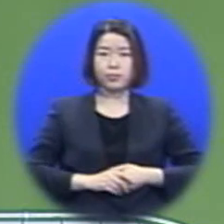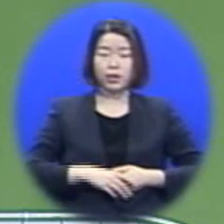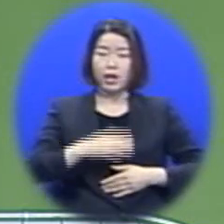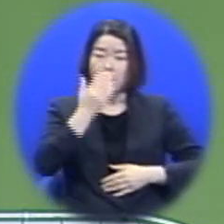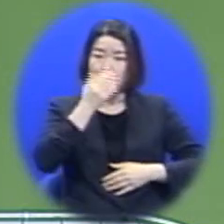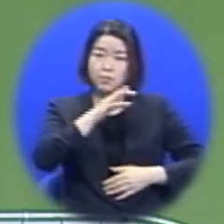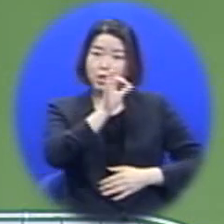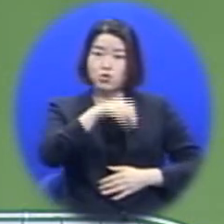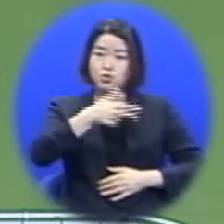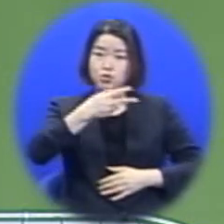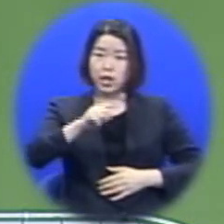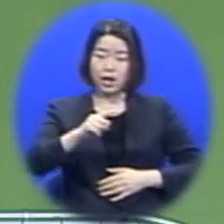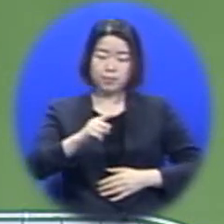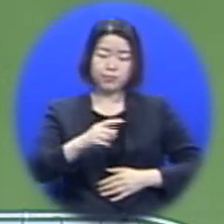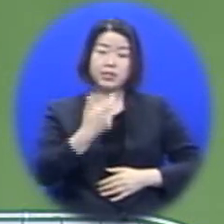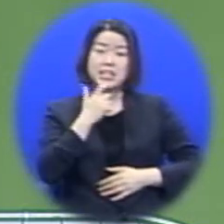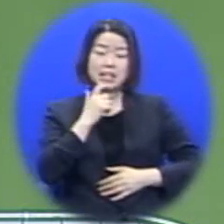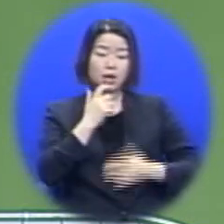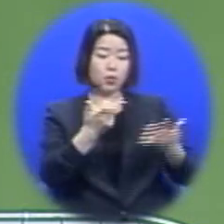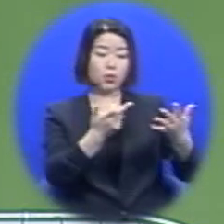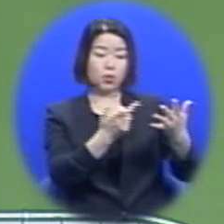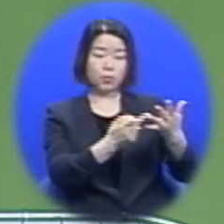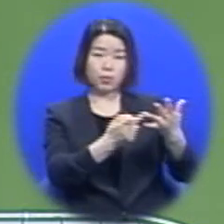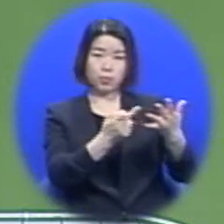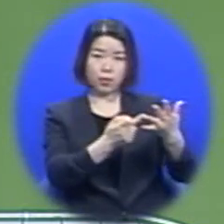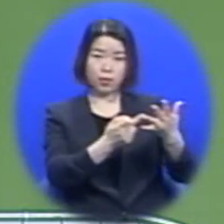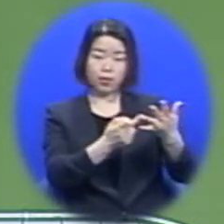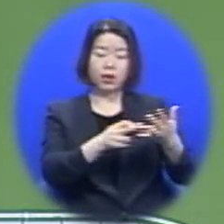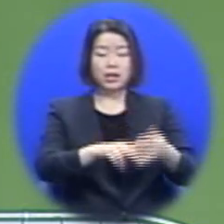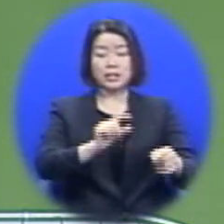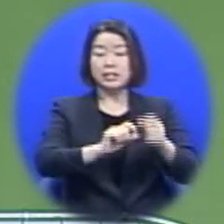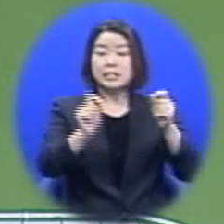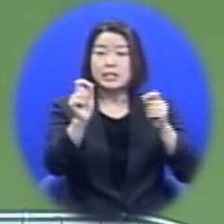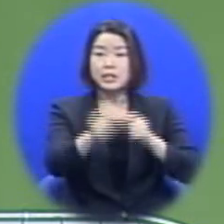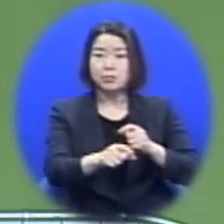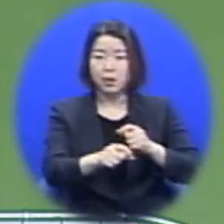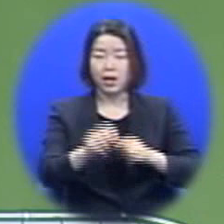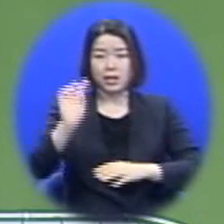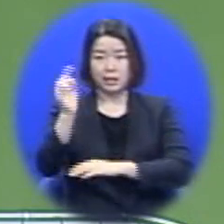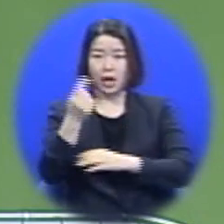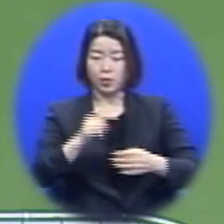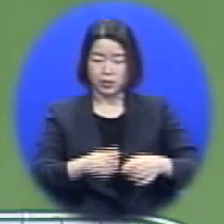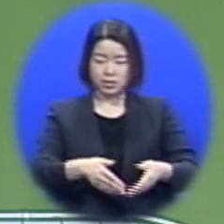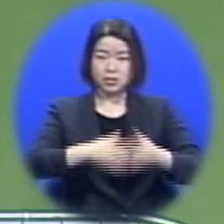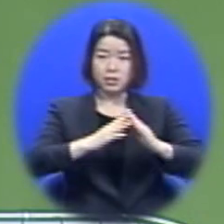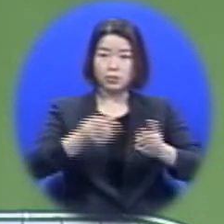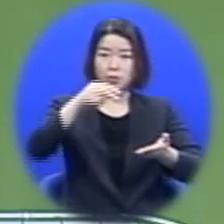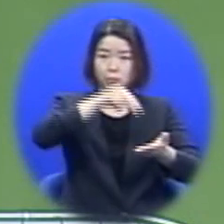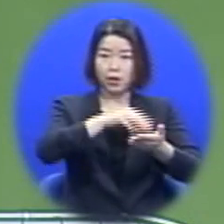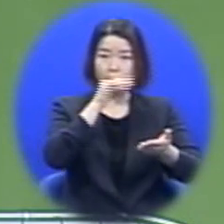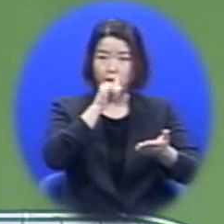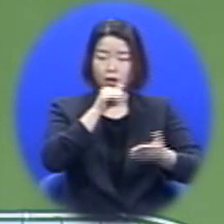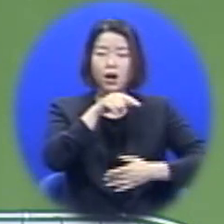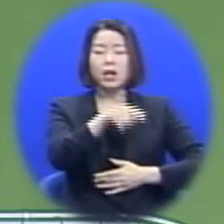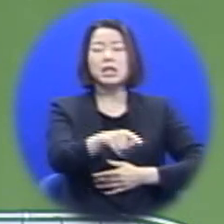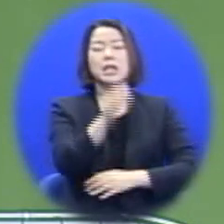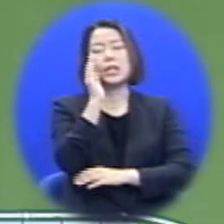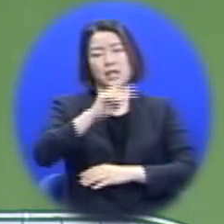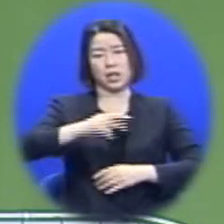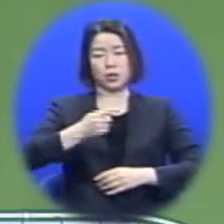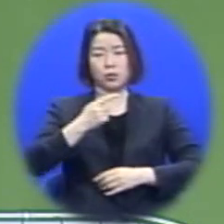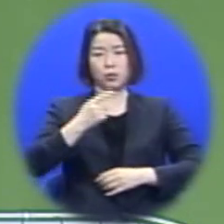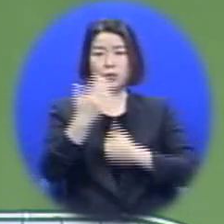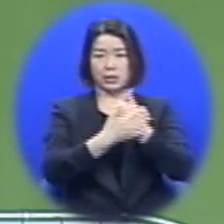유다 지파에서 다윗을 세우시는 거죠. 그런데 이 이야기조차도 하나님의 은혜입니다.